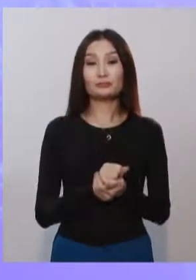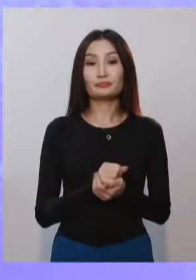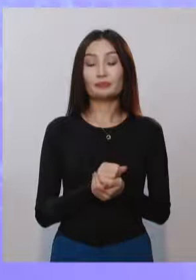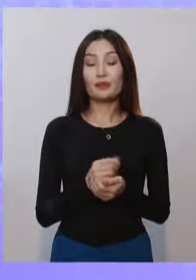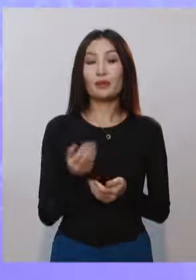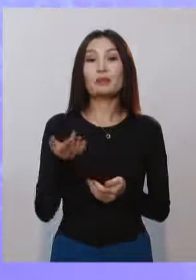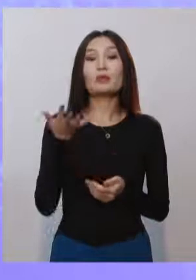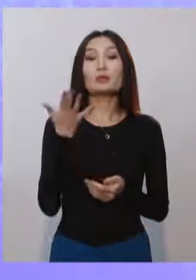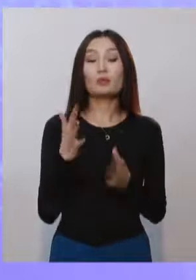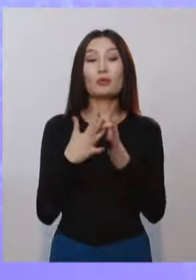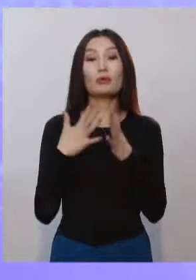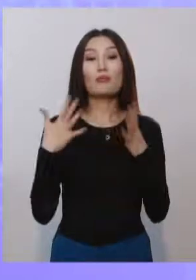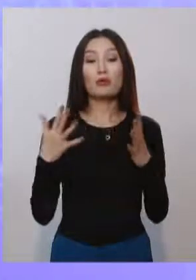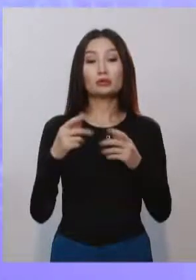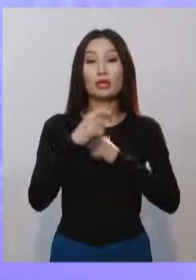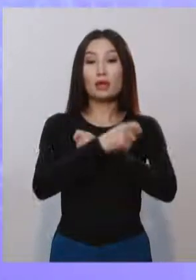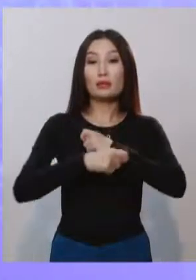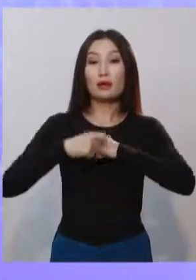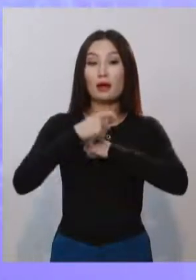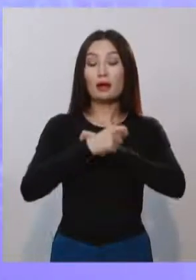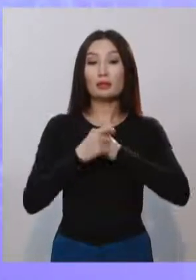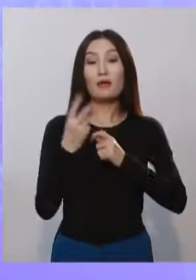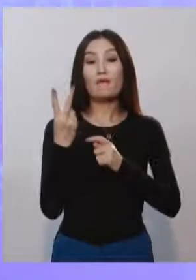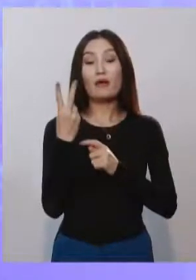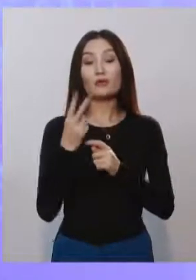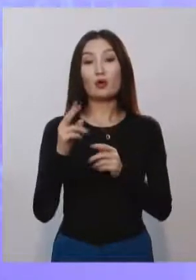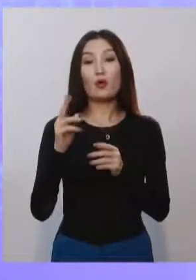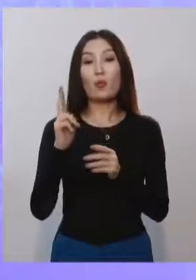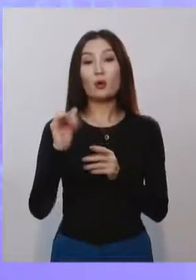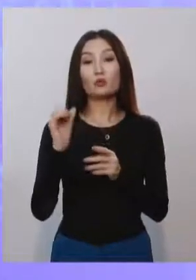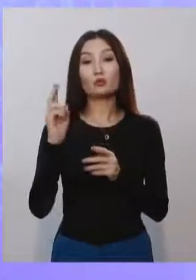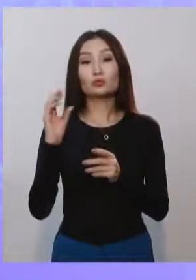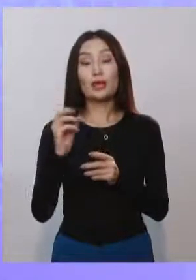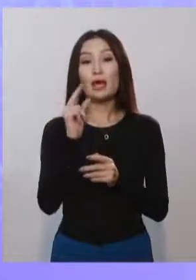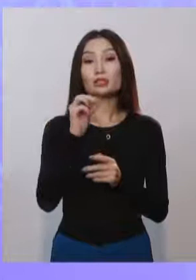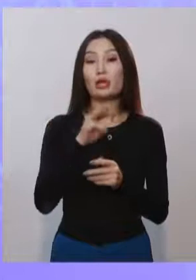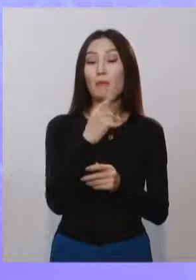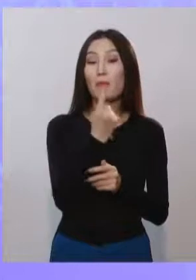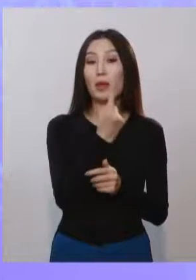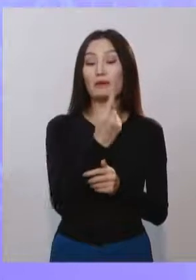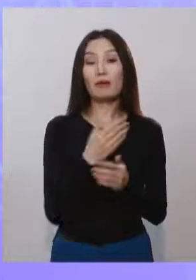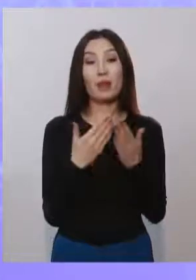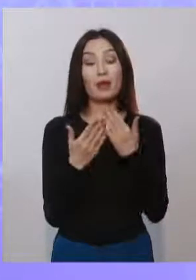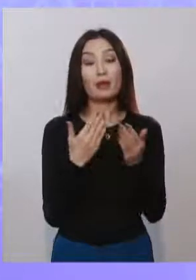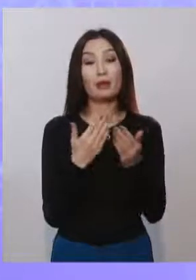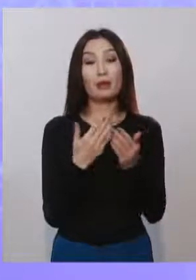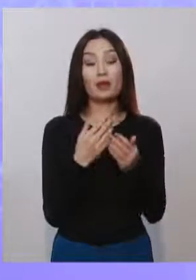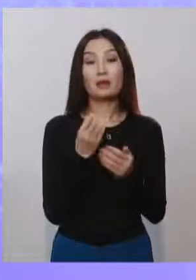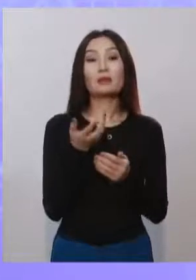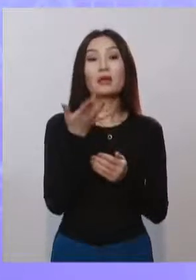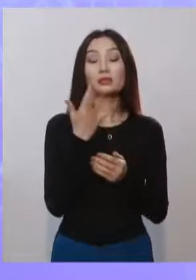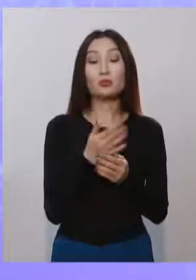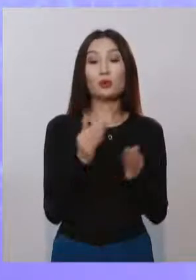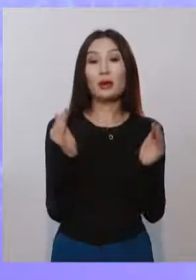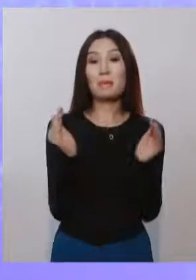насколько больше ткани во втором куски чем в первом или насколько